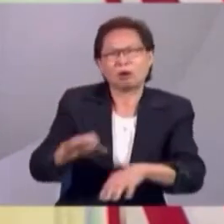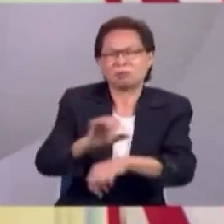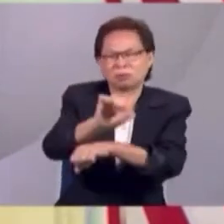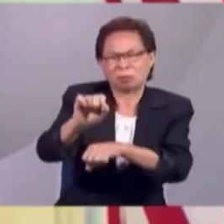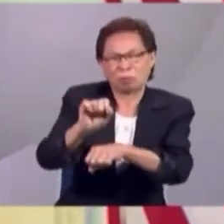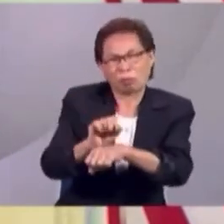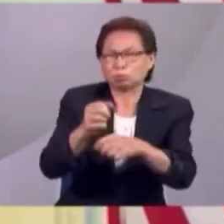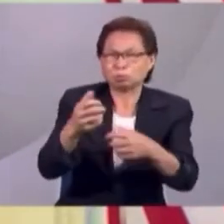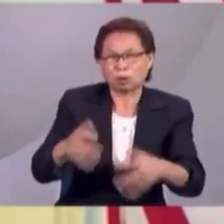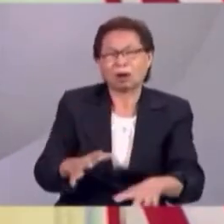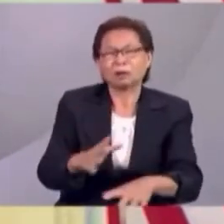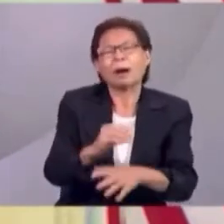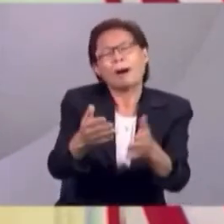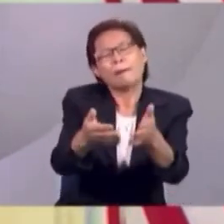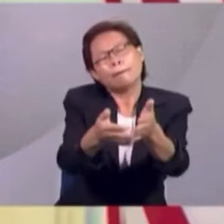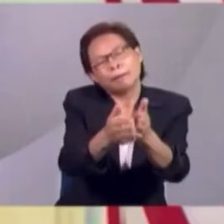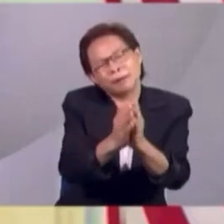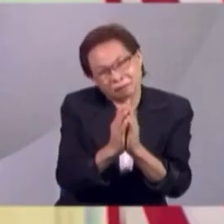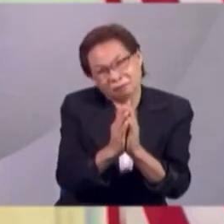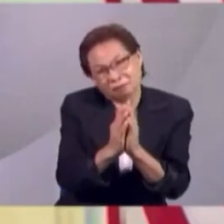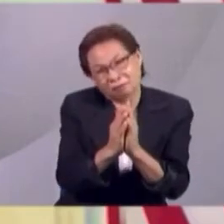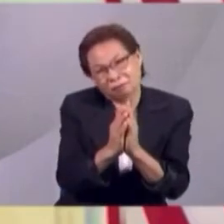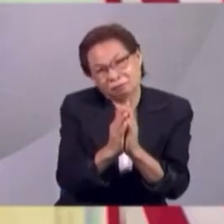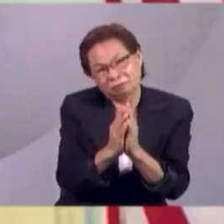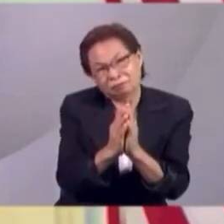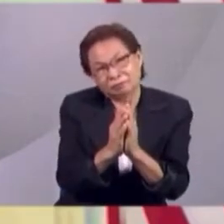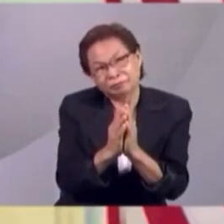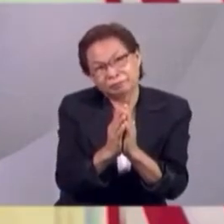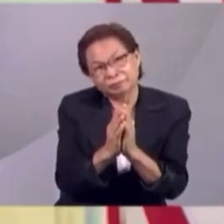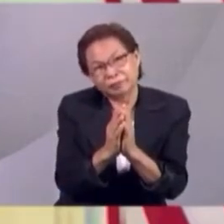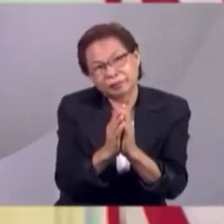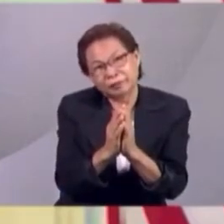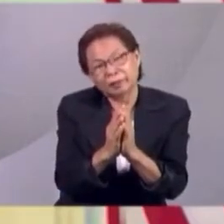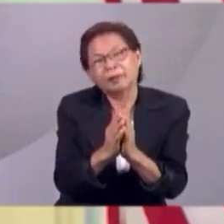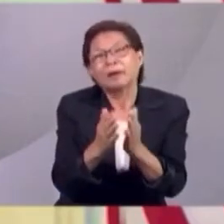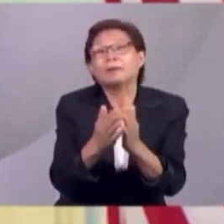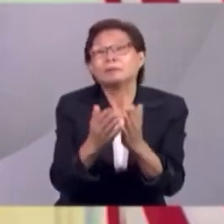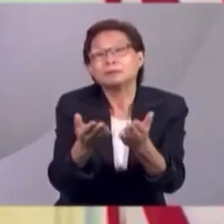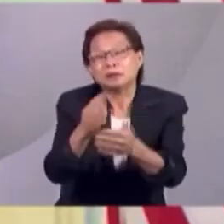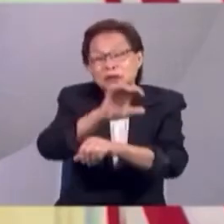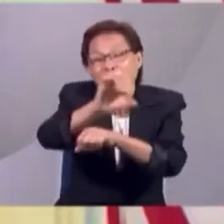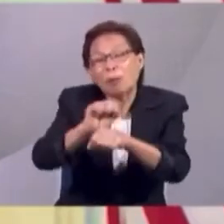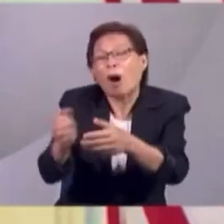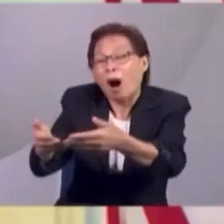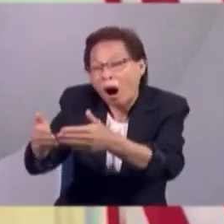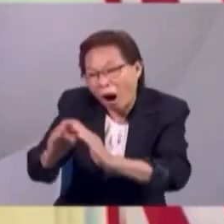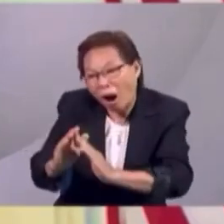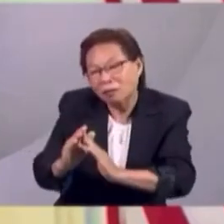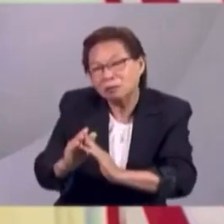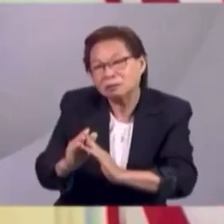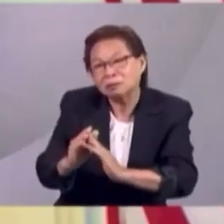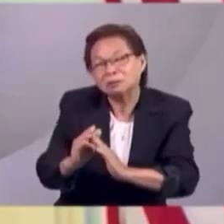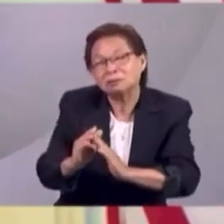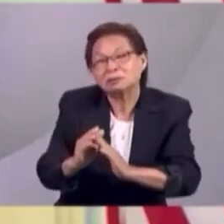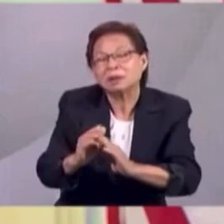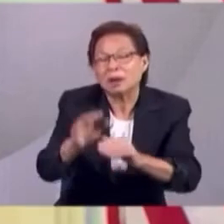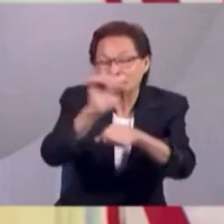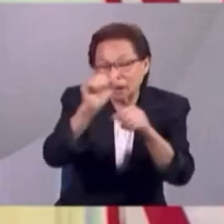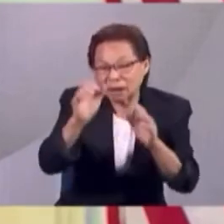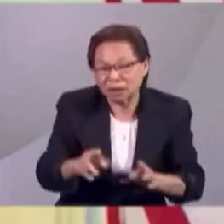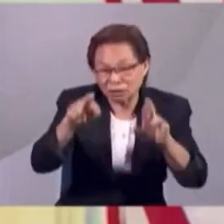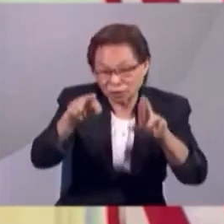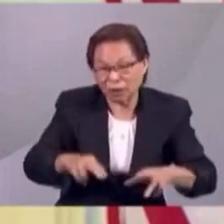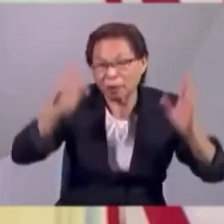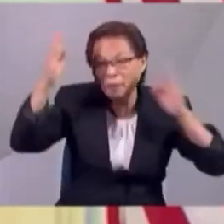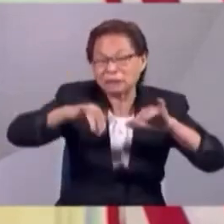dan mereka juga meminta kebenaran supaya pekerja mereka yang berwarga negara Malaysia yang